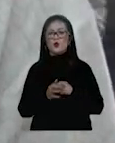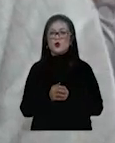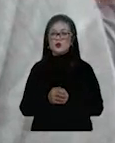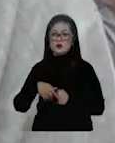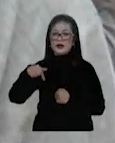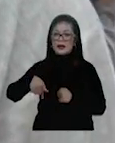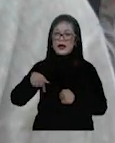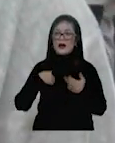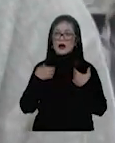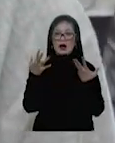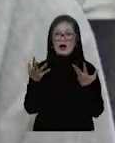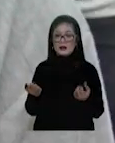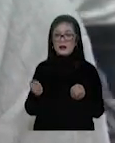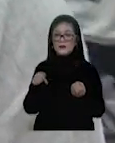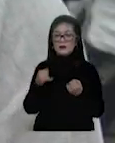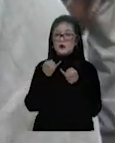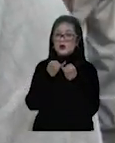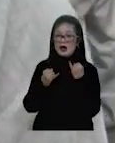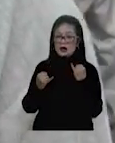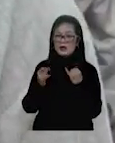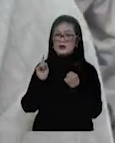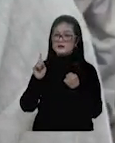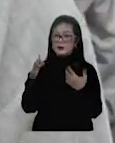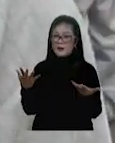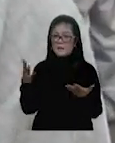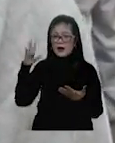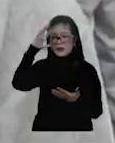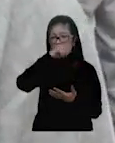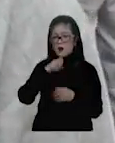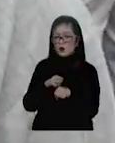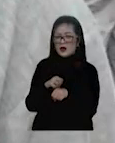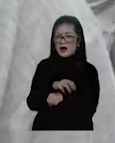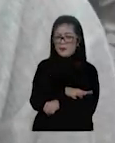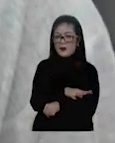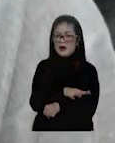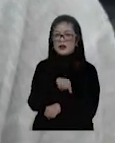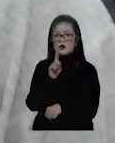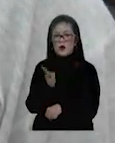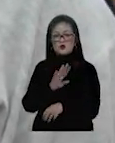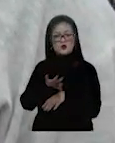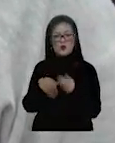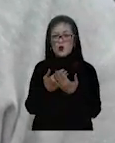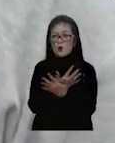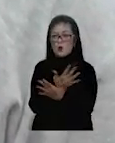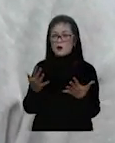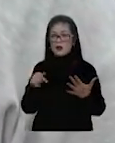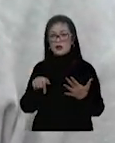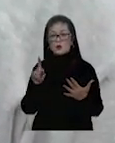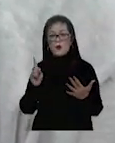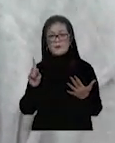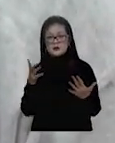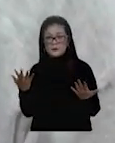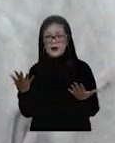mudah-mudahan hari ini adalah aksi yang terakhir karena kita tahu dampak yang untuk semua warga. Karena kita